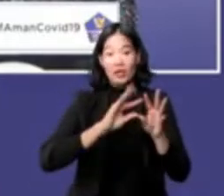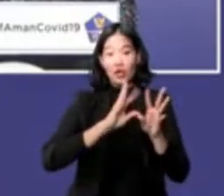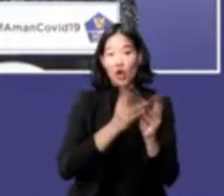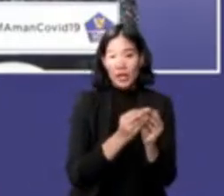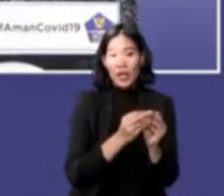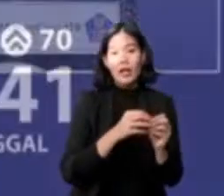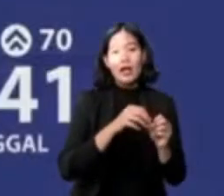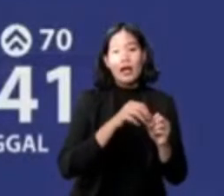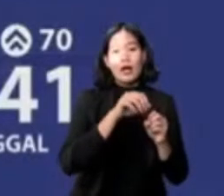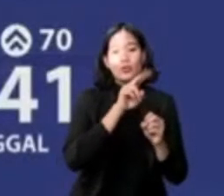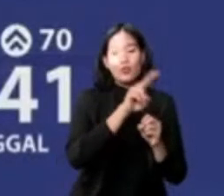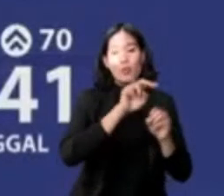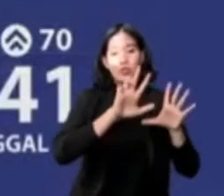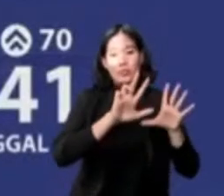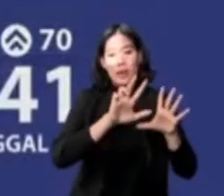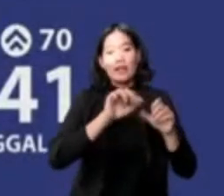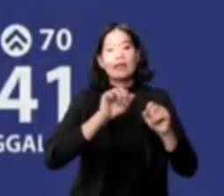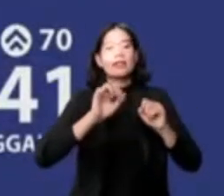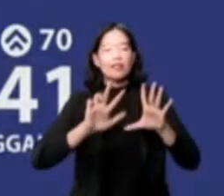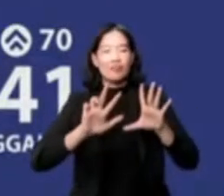menjadi 29.919.